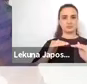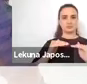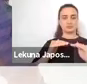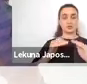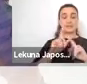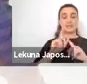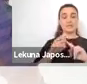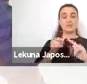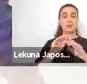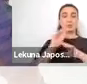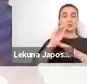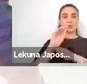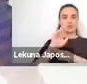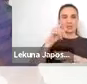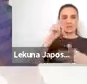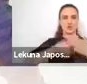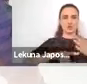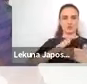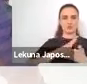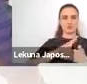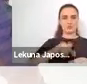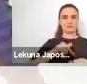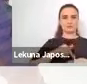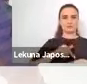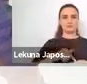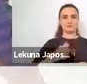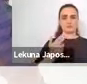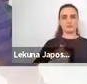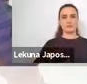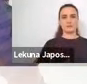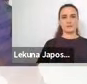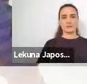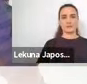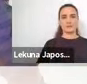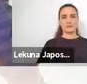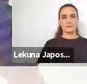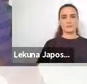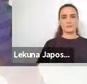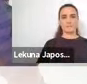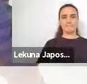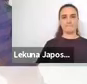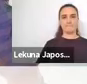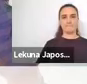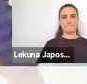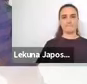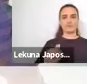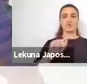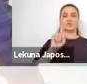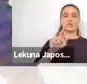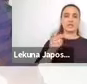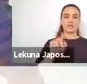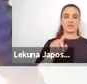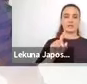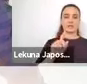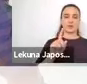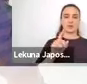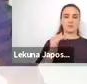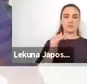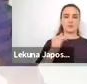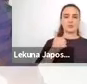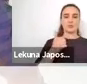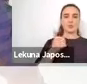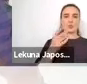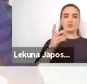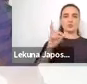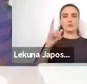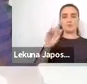ყველაფერთან ერთად, ხო? ეს არის აქ ერთი შეკითხვა იყო ზუსტად მარიამ აი ამას ეხებოდა, ხო, რომ მაინტერესებს როგორ